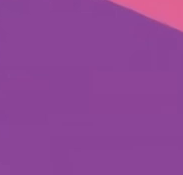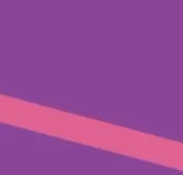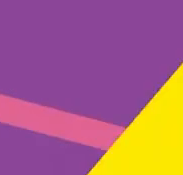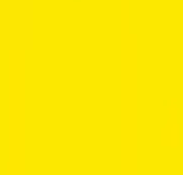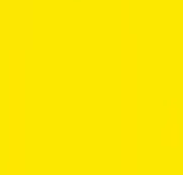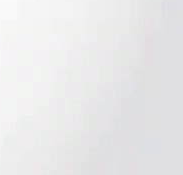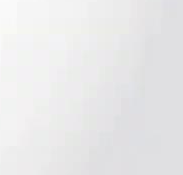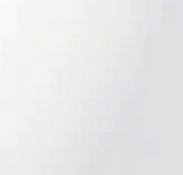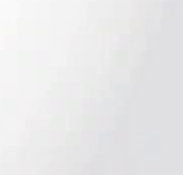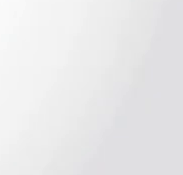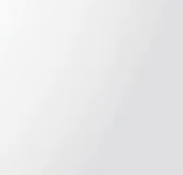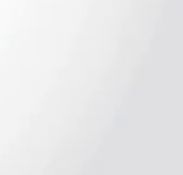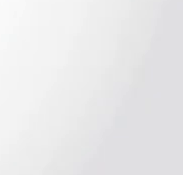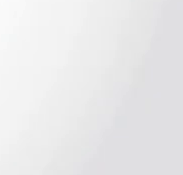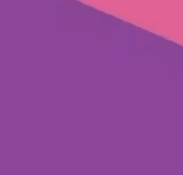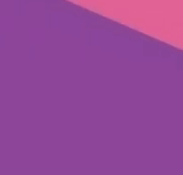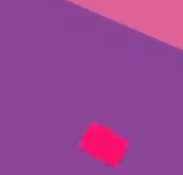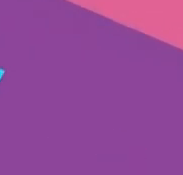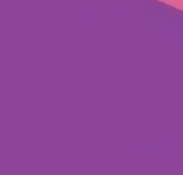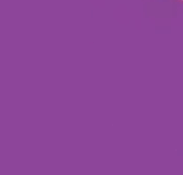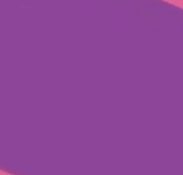Didik TV KPM.